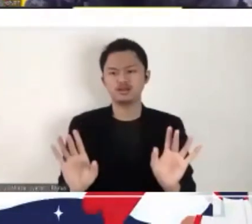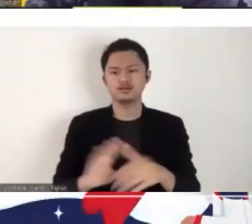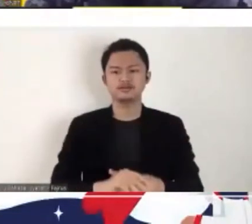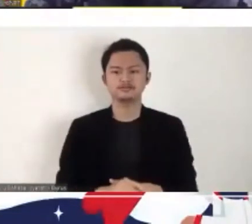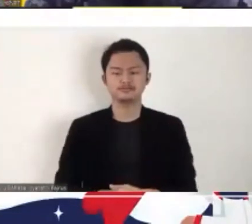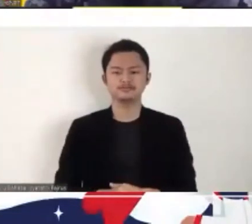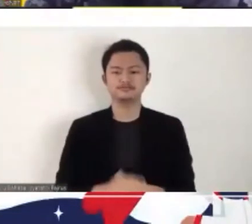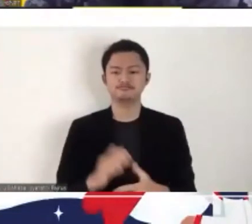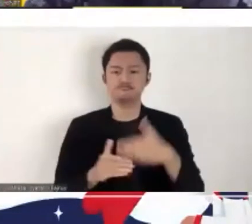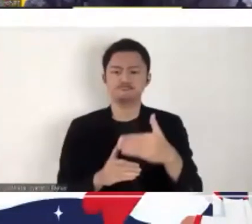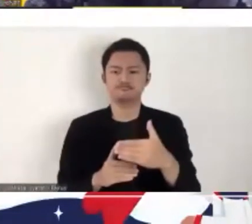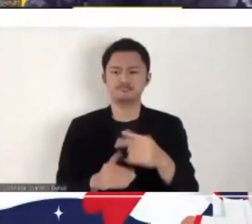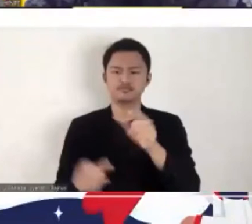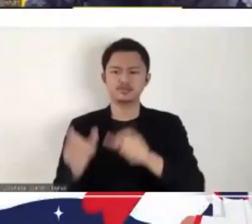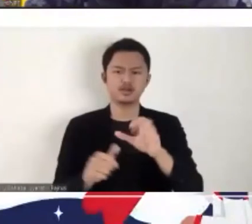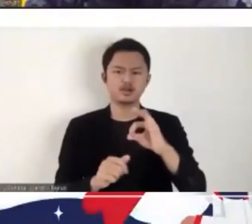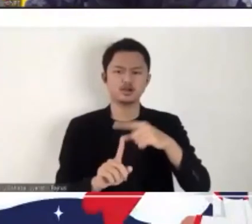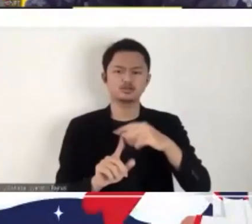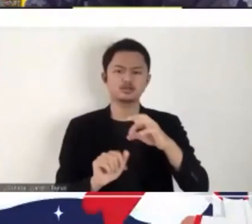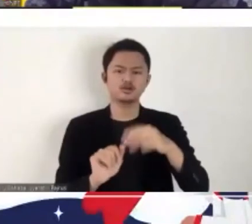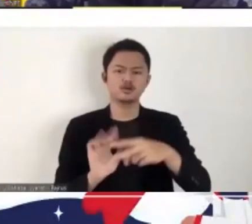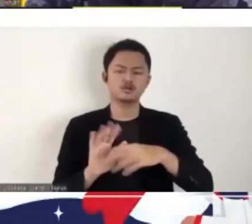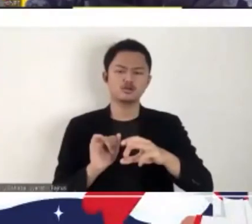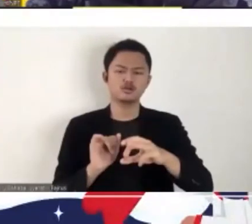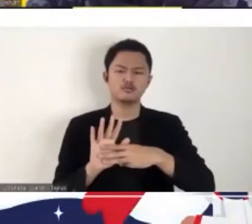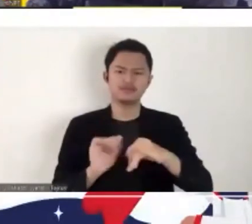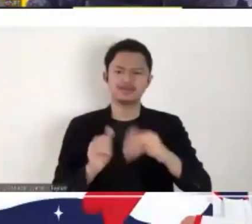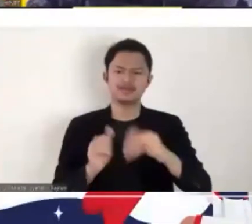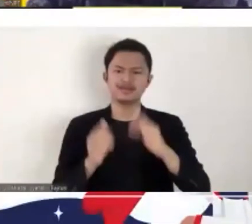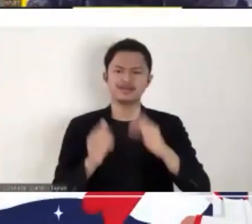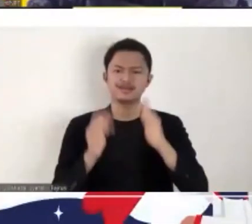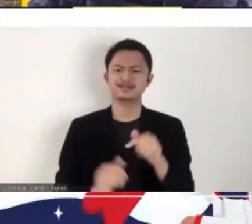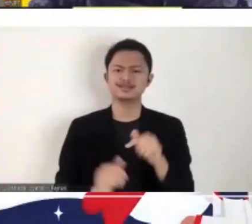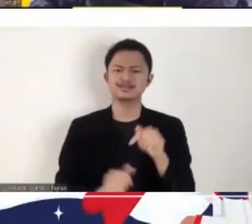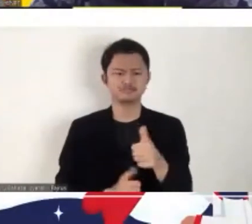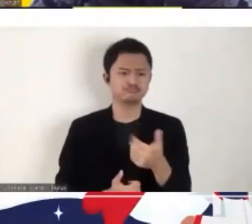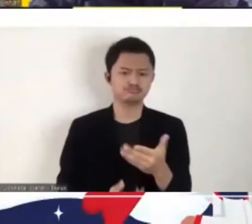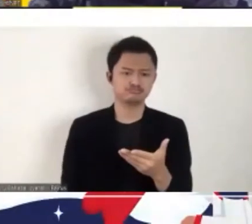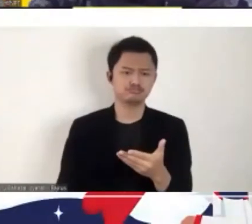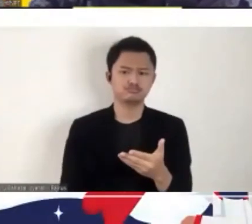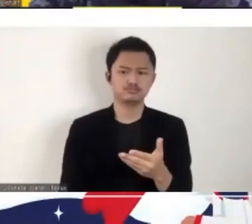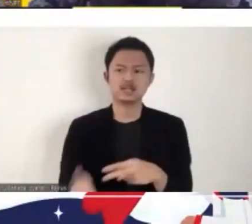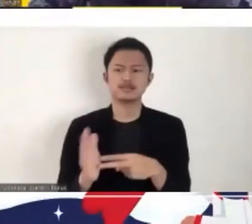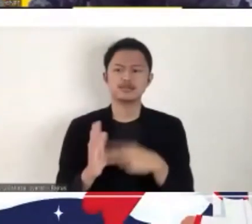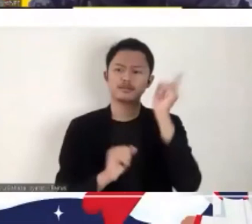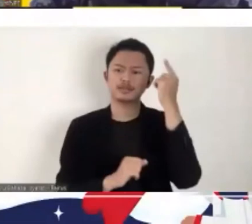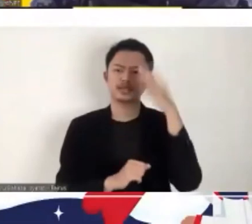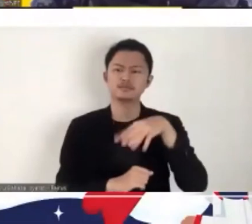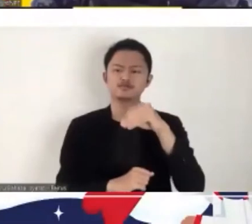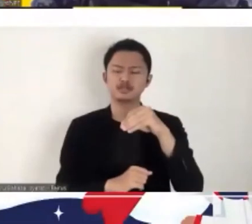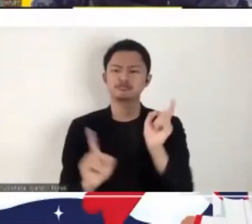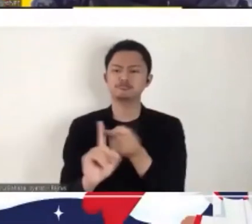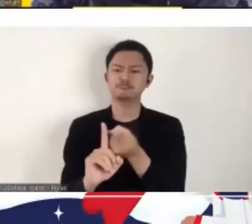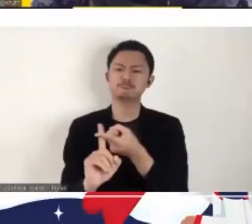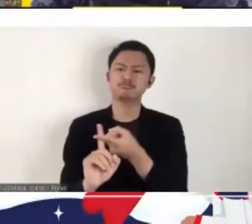dengan karakteristik otonomi khusus sekarang nggak bisa Nggak bisa juga itu berlaku Artinya bahwa pemerintah pusat memasak memaksakan bahwa